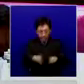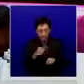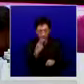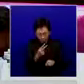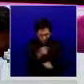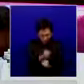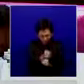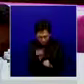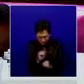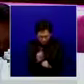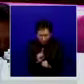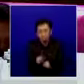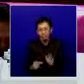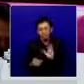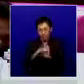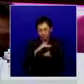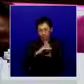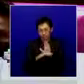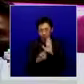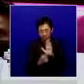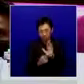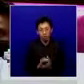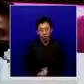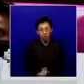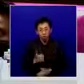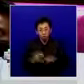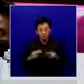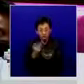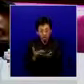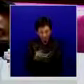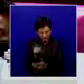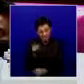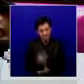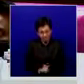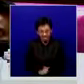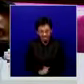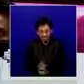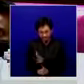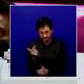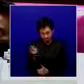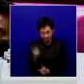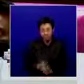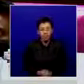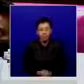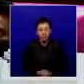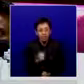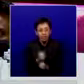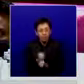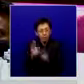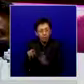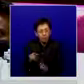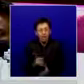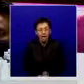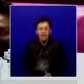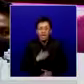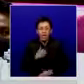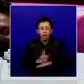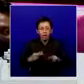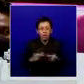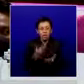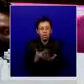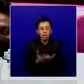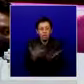ำวีรกรรมอะไรไว้แล้วก็ท่านรัฐมนตรีคลังด้วยนะตัวดีเลยอุตมะดีละตัวดีทำแบบนี้ผมอยากให้ท่านนี่นะไม่มีเ